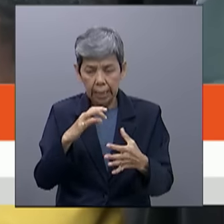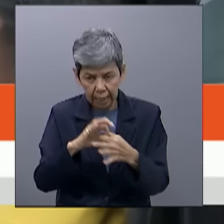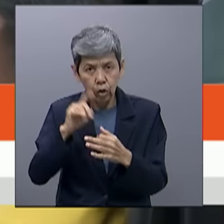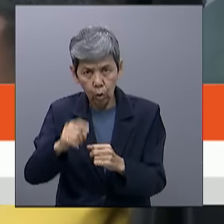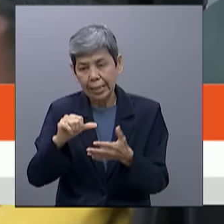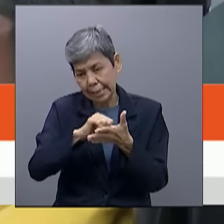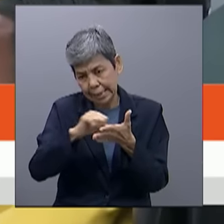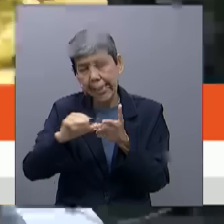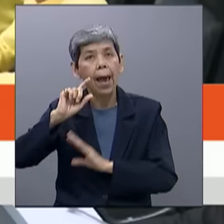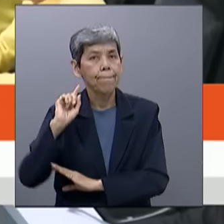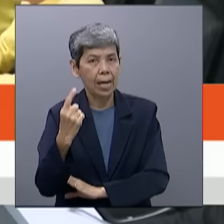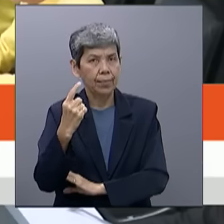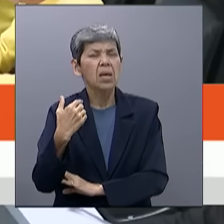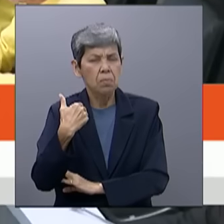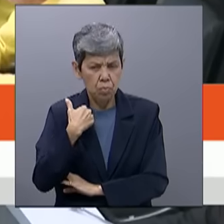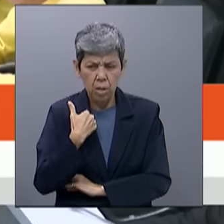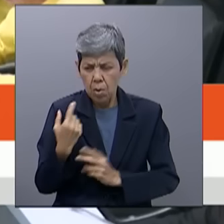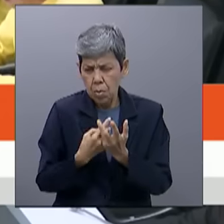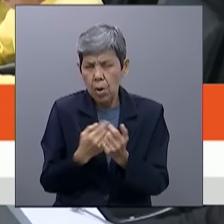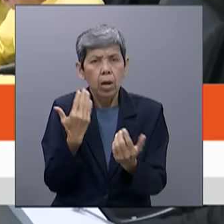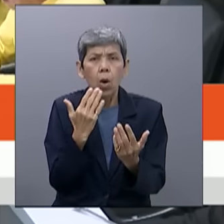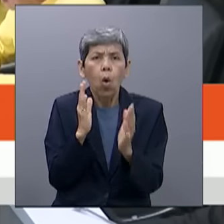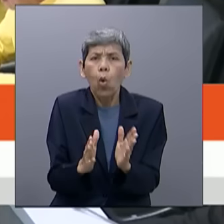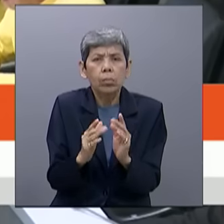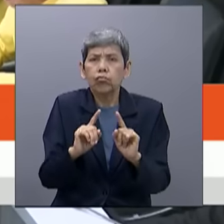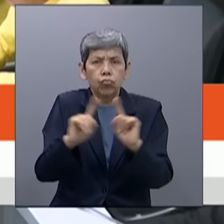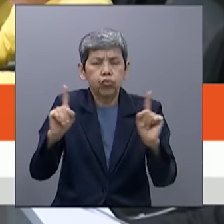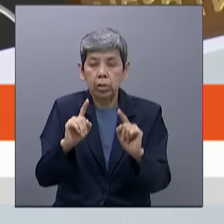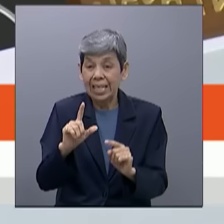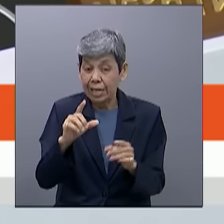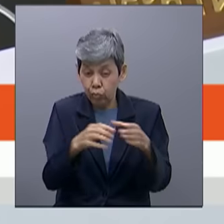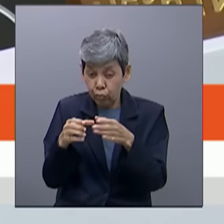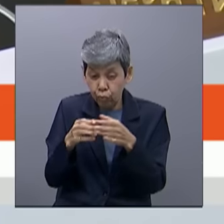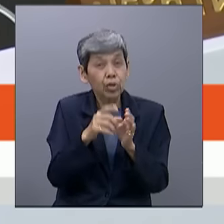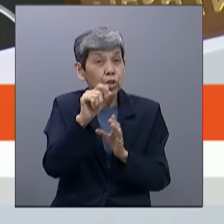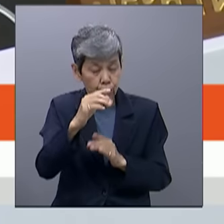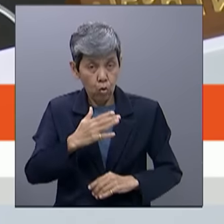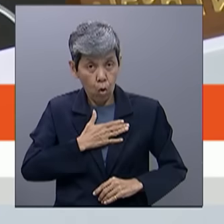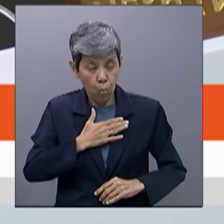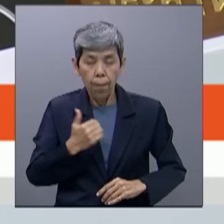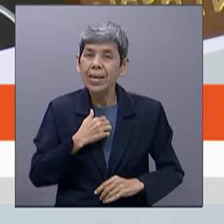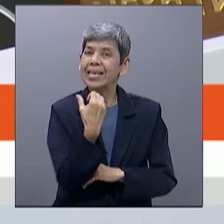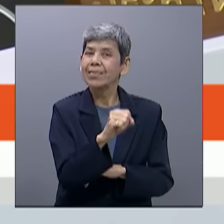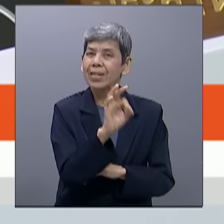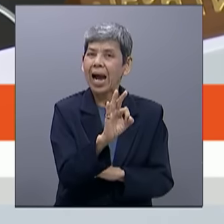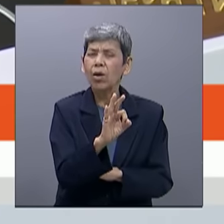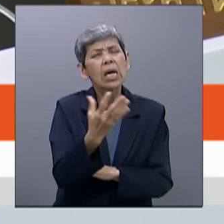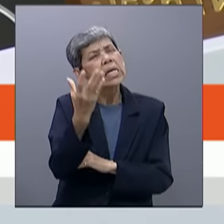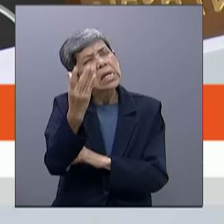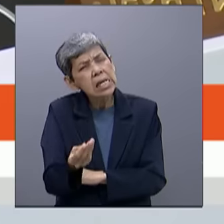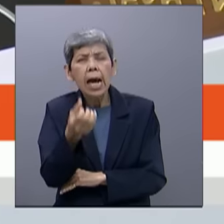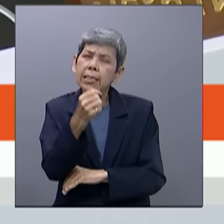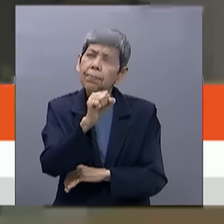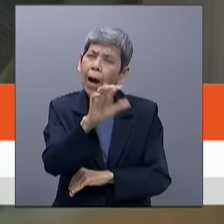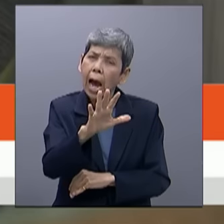แก้ไขกันใหม ่ เพราะมีจำนวนไม่เท่ากัน20คณะเขาอาจของผมเนี่ยมีอยู่19ตอนนี้ก็อาจจะเหลือ15ค